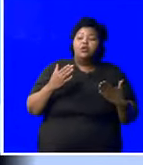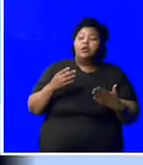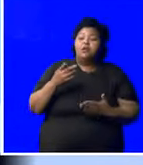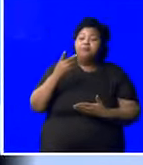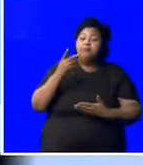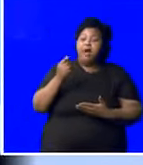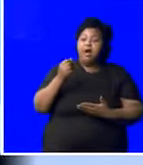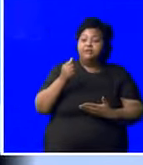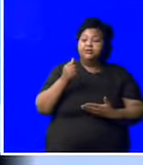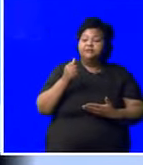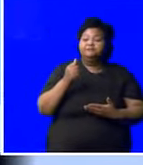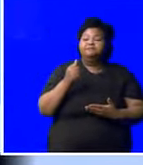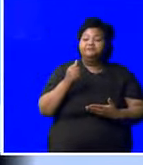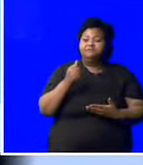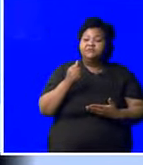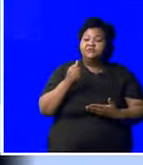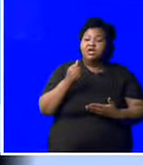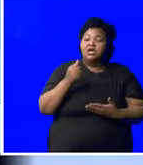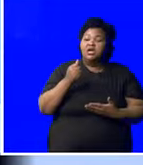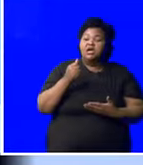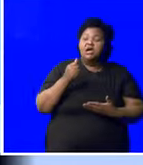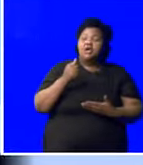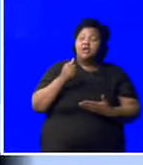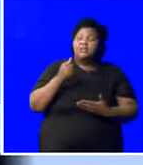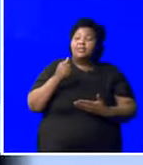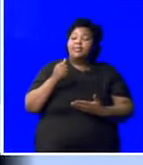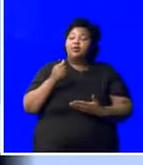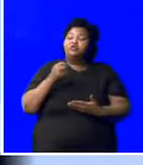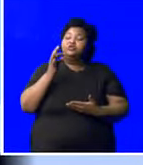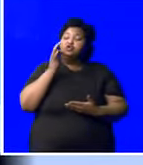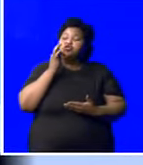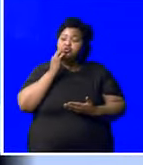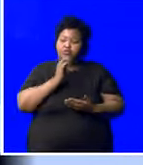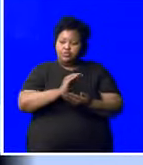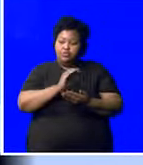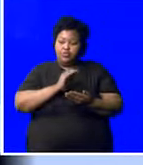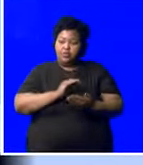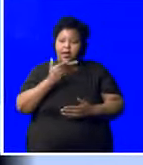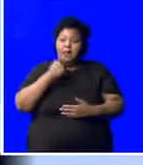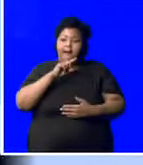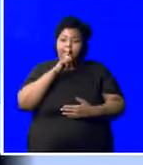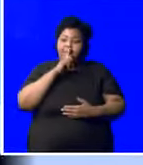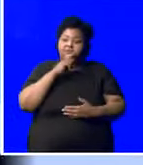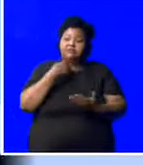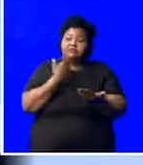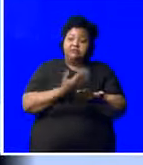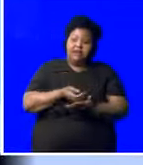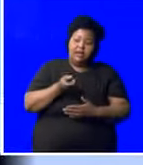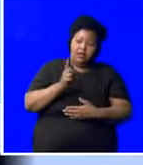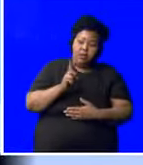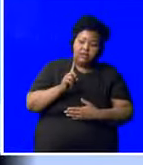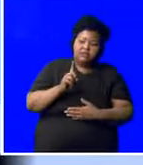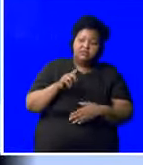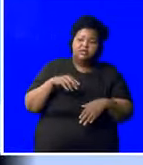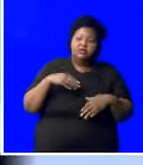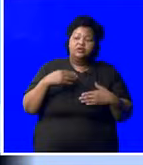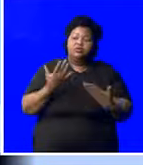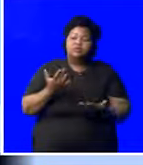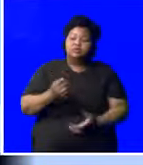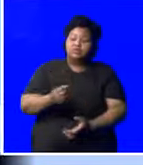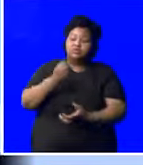yelive. Silo sikhulu besicela kuthi kube nendlela yekuthi